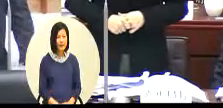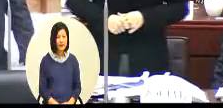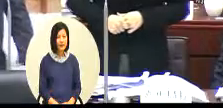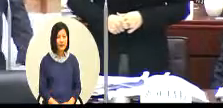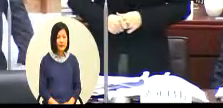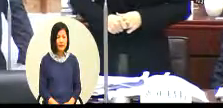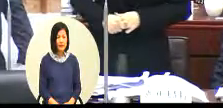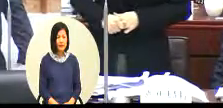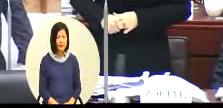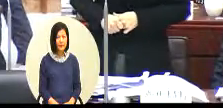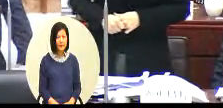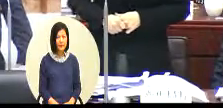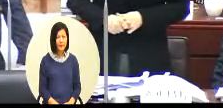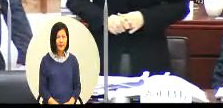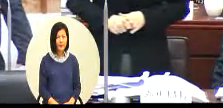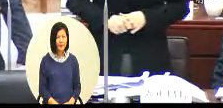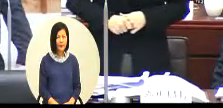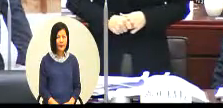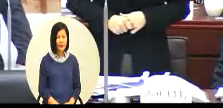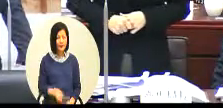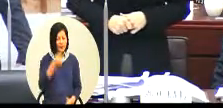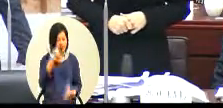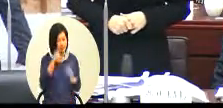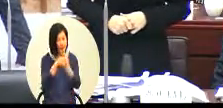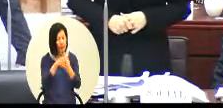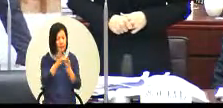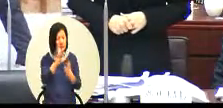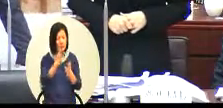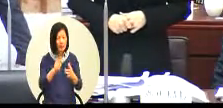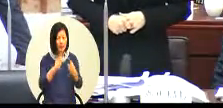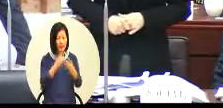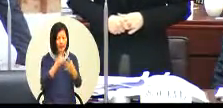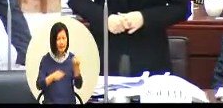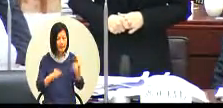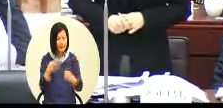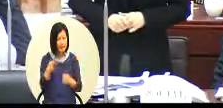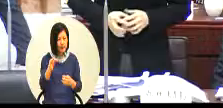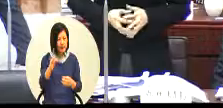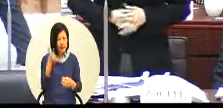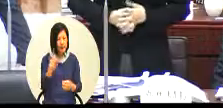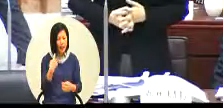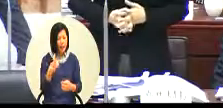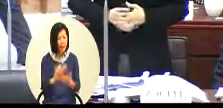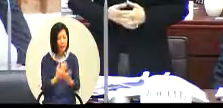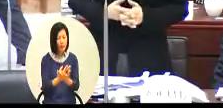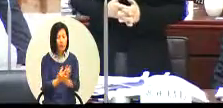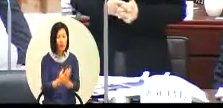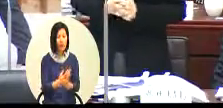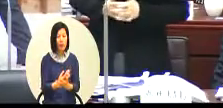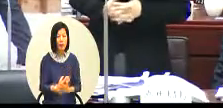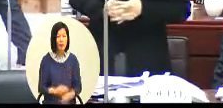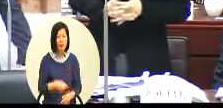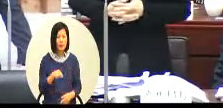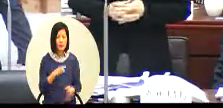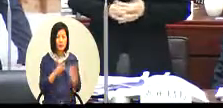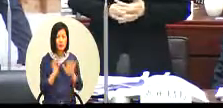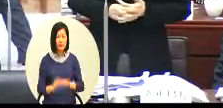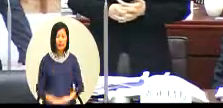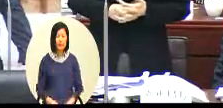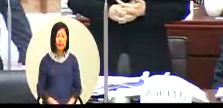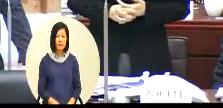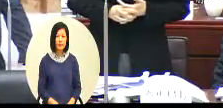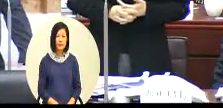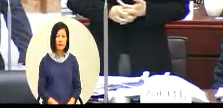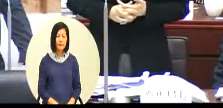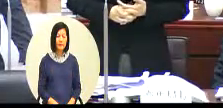上面我们凸显出来一个问题嘛，就是人力跟经费的架构都不足的状况之下嘛，是不是？那